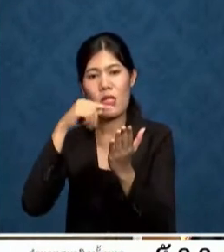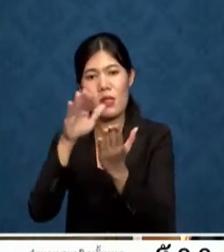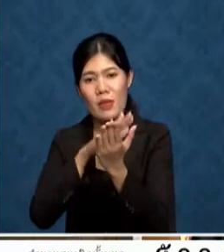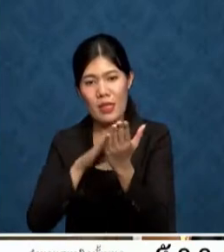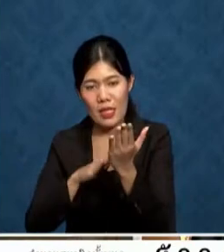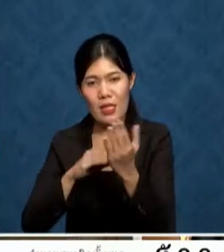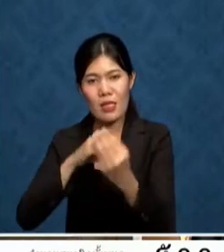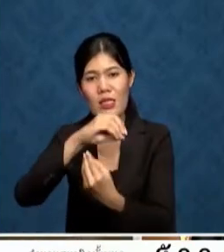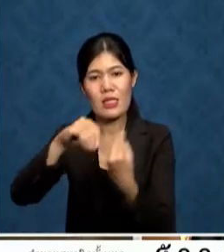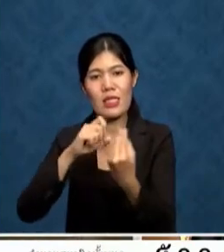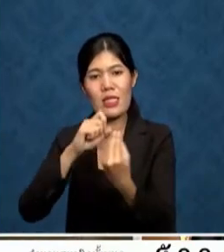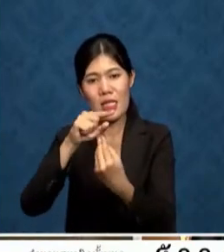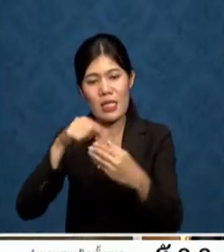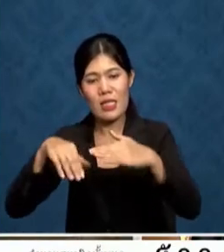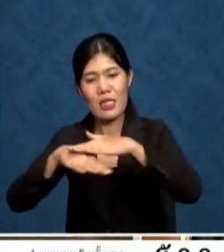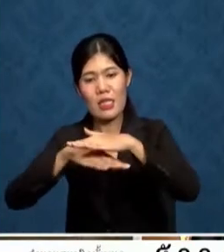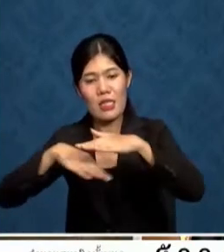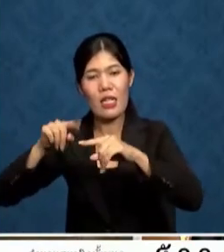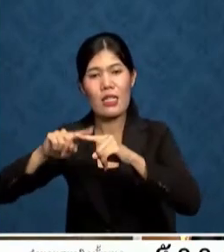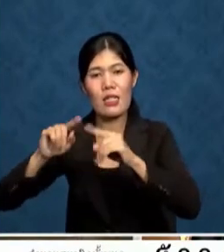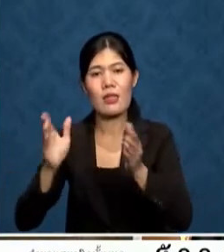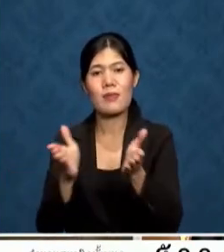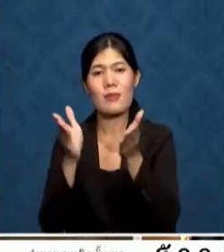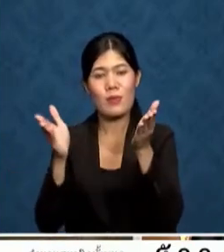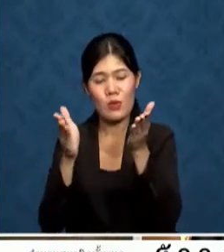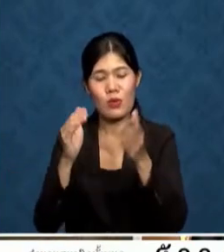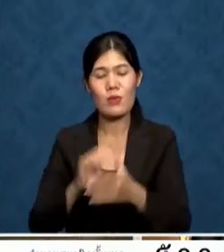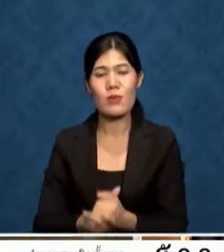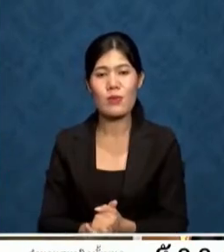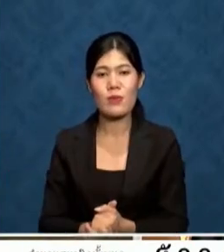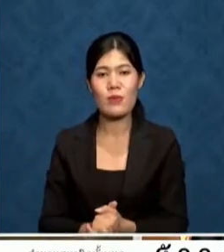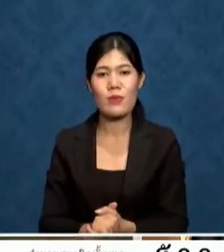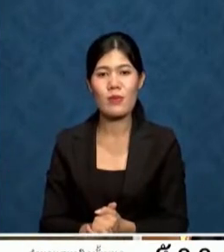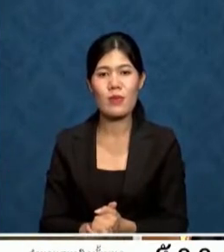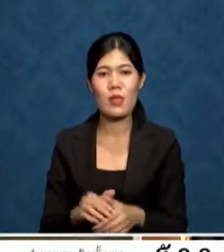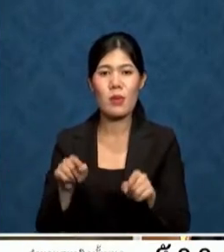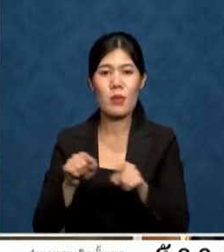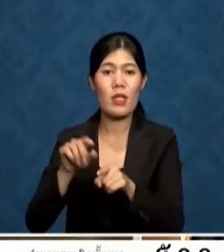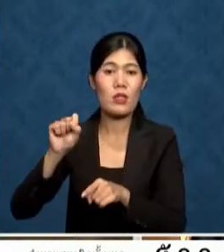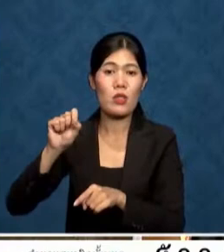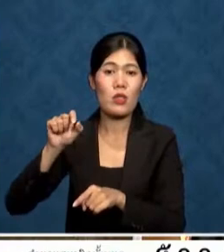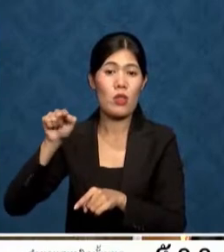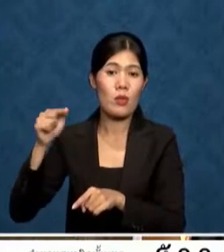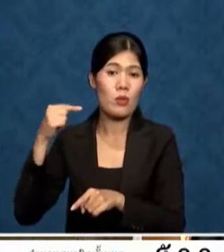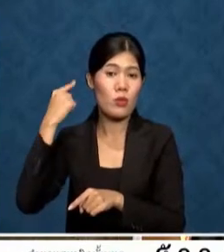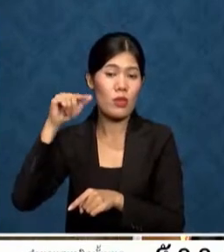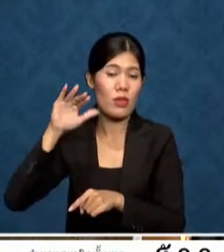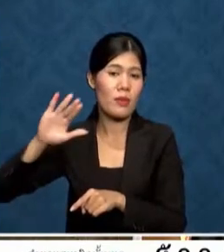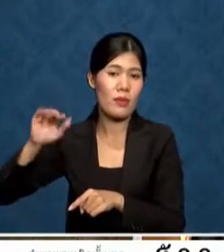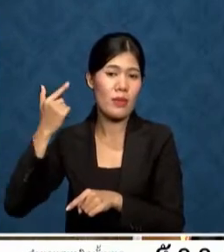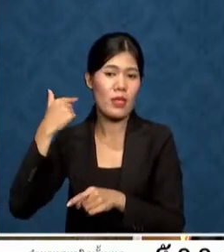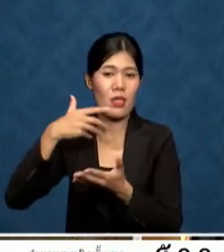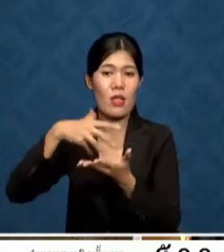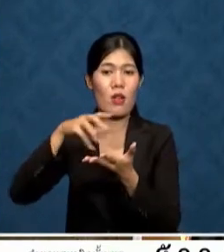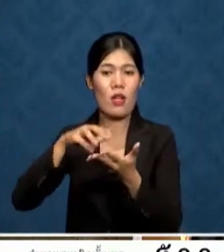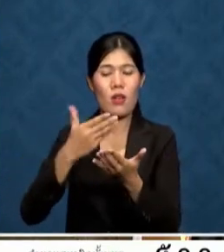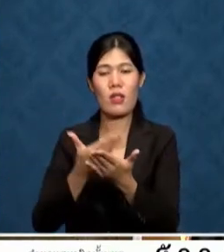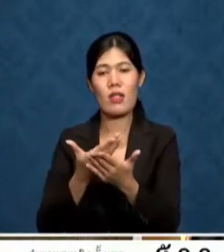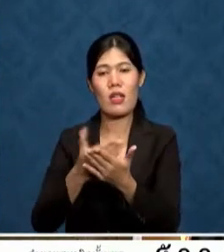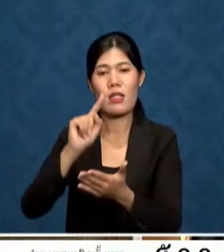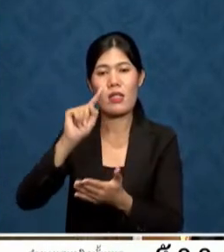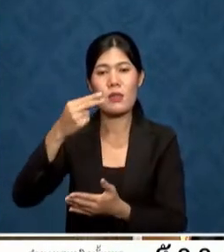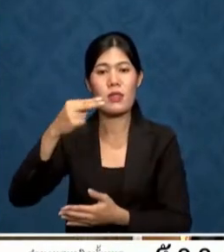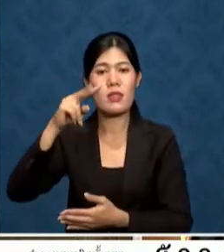นี้ขึ้นมาซึ่งอย่างที่สสสิริกัญญาพูดไปนะครับคำของบประมาณด้านซอพเนี่ย12,000ล้านแต่